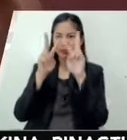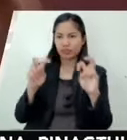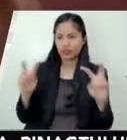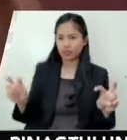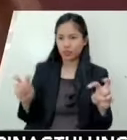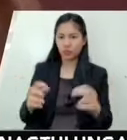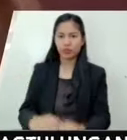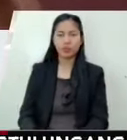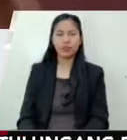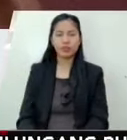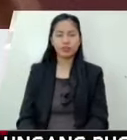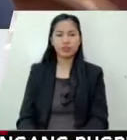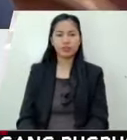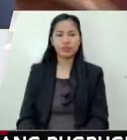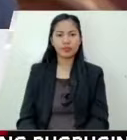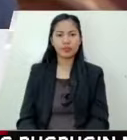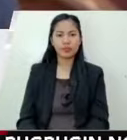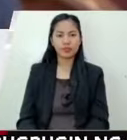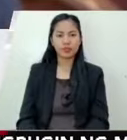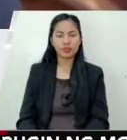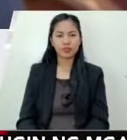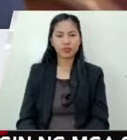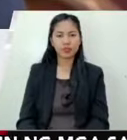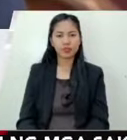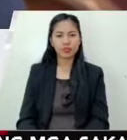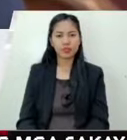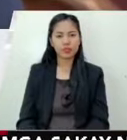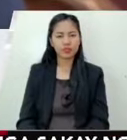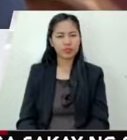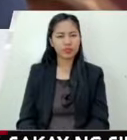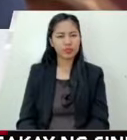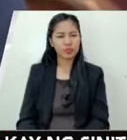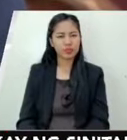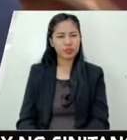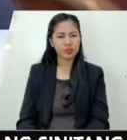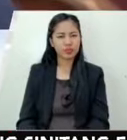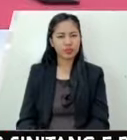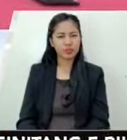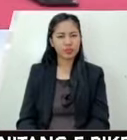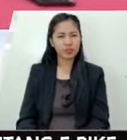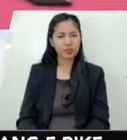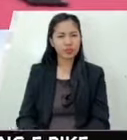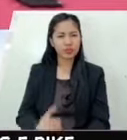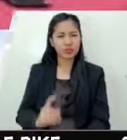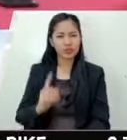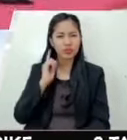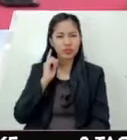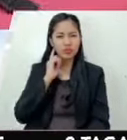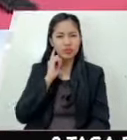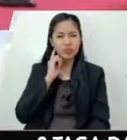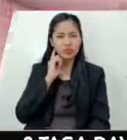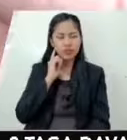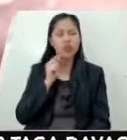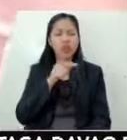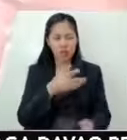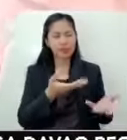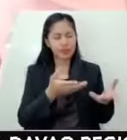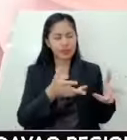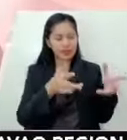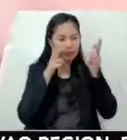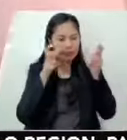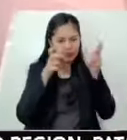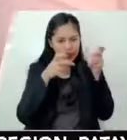arson already filed against them. They have the right naman. They will explain their side. Chino Gaston nagbabalita para sa